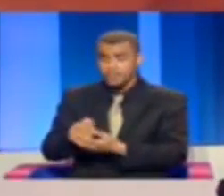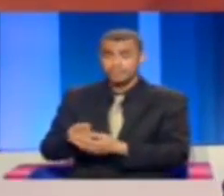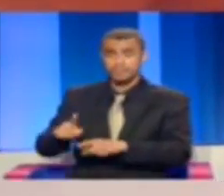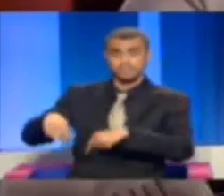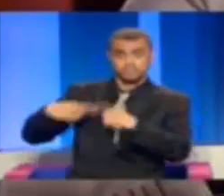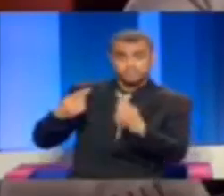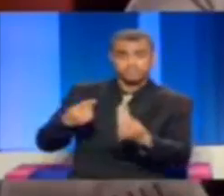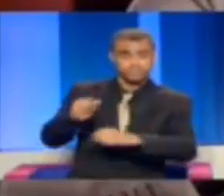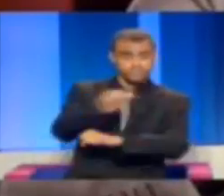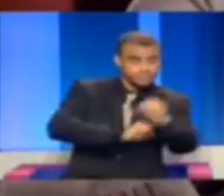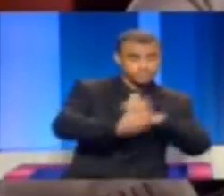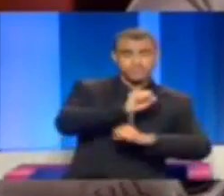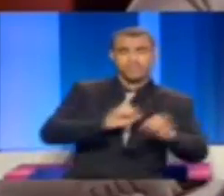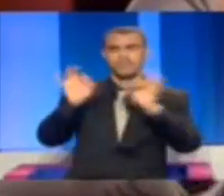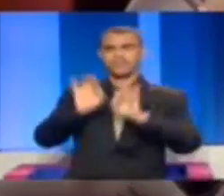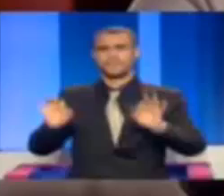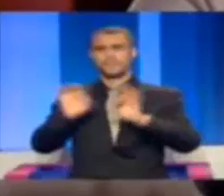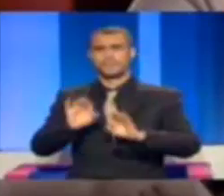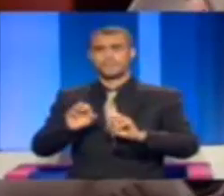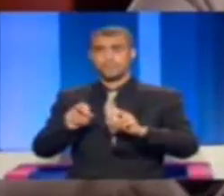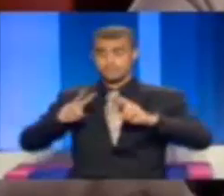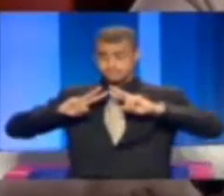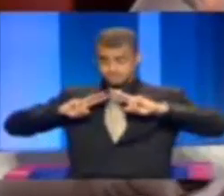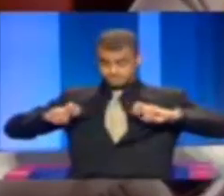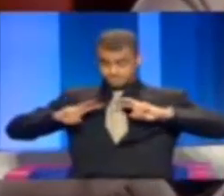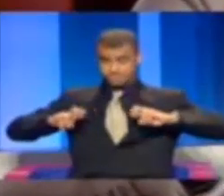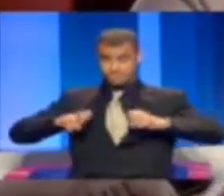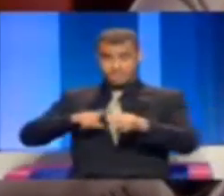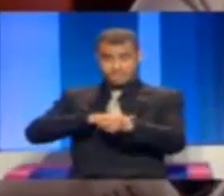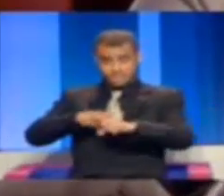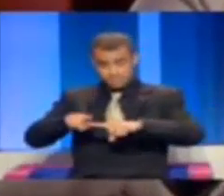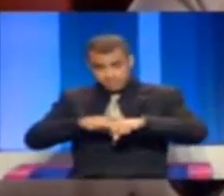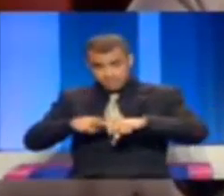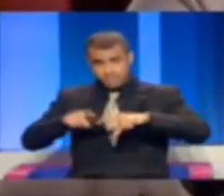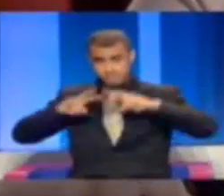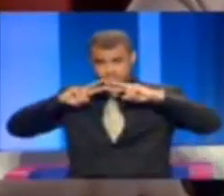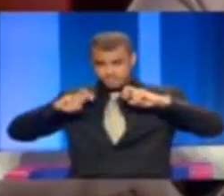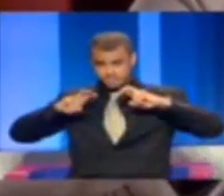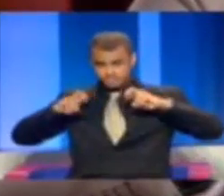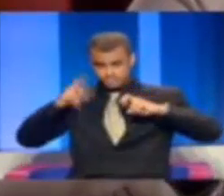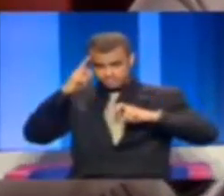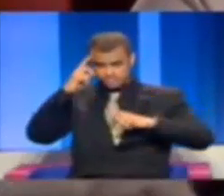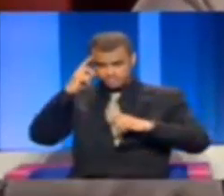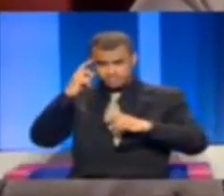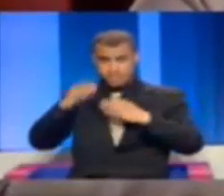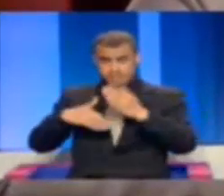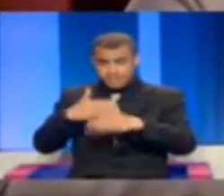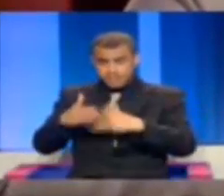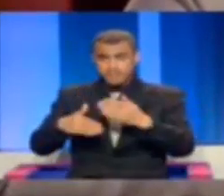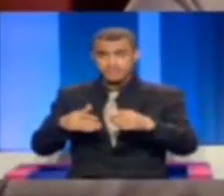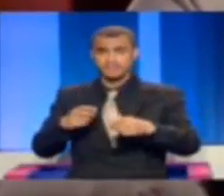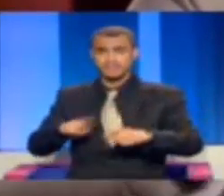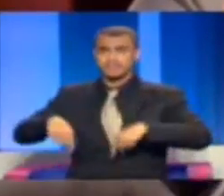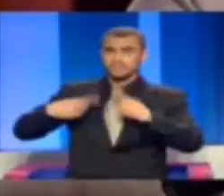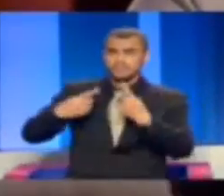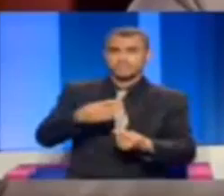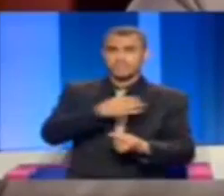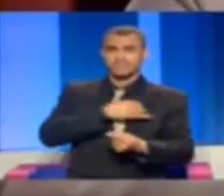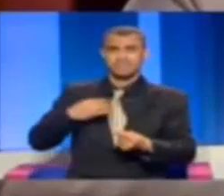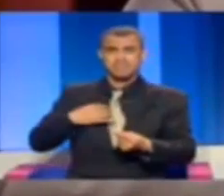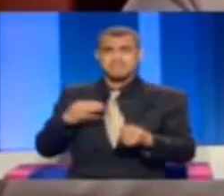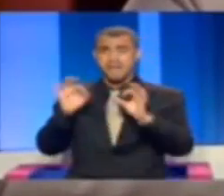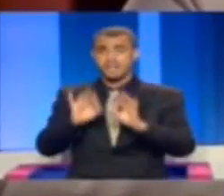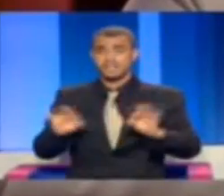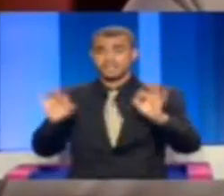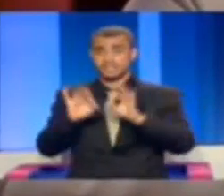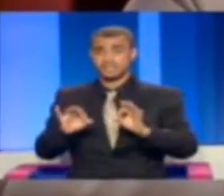دارت على مستوى فاس مثلا على مستوى تحليل الجينات بالنسبه للناس اللي عندهم جوج ثلاثه اربعه ديال سميتو ديال الدراري اللي